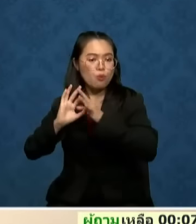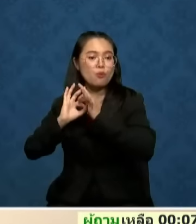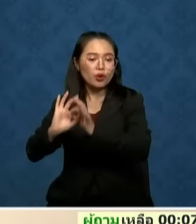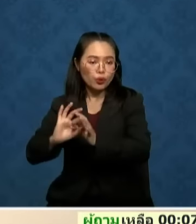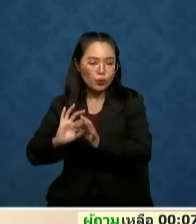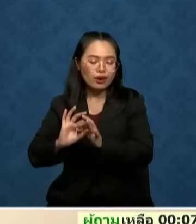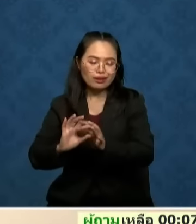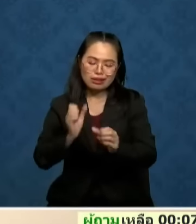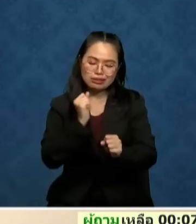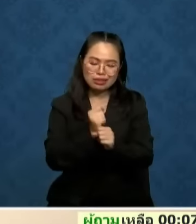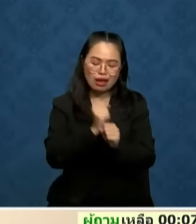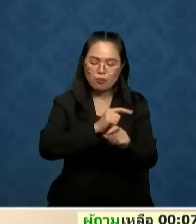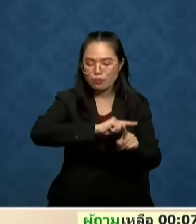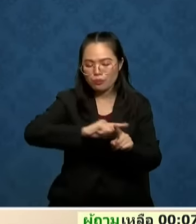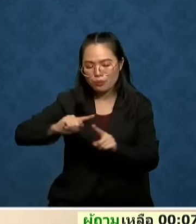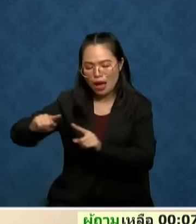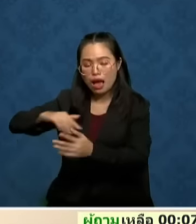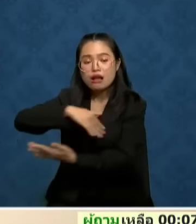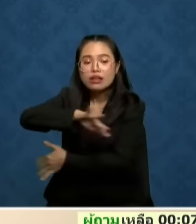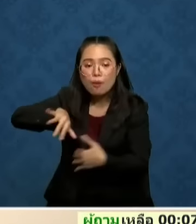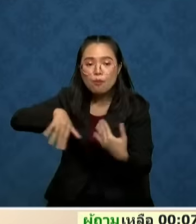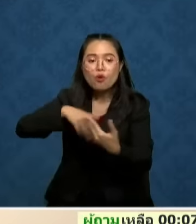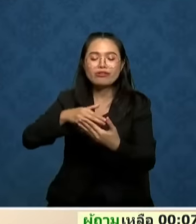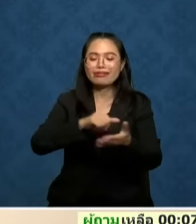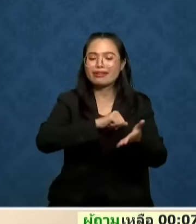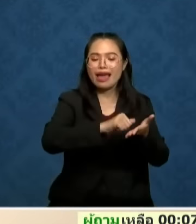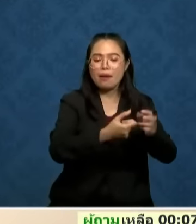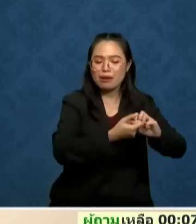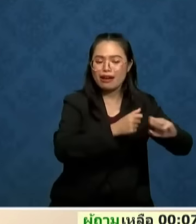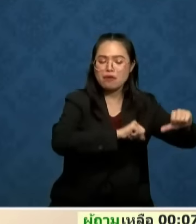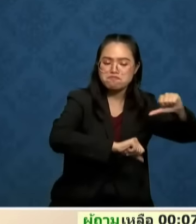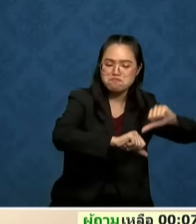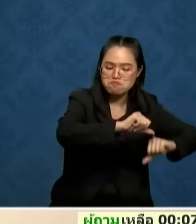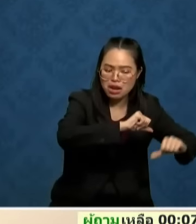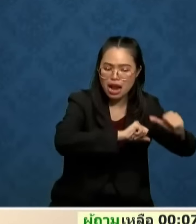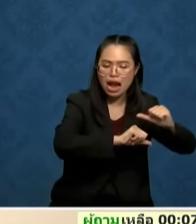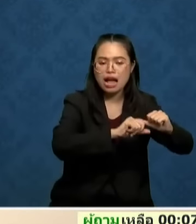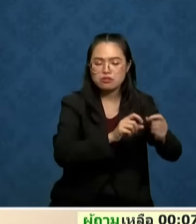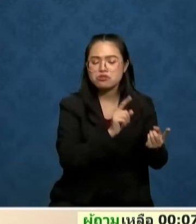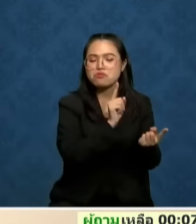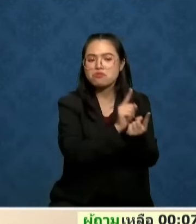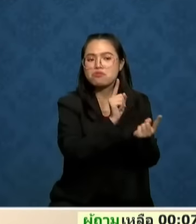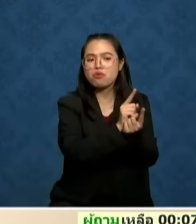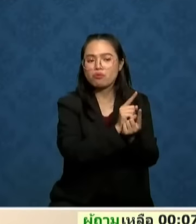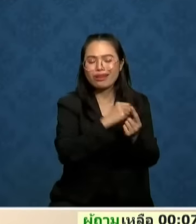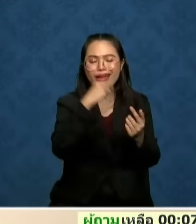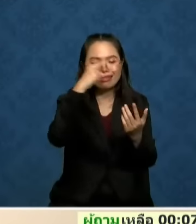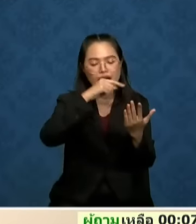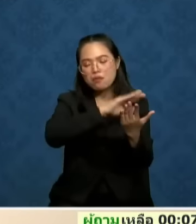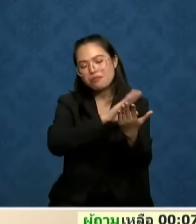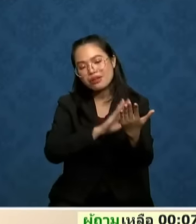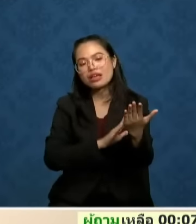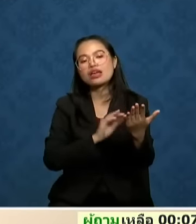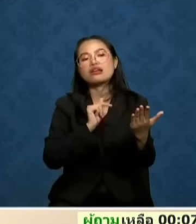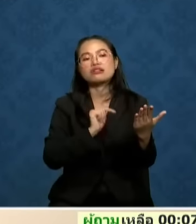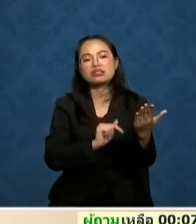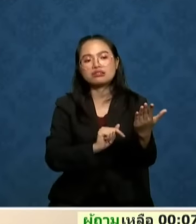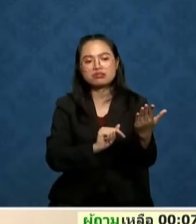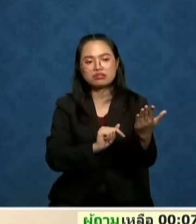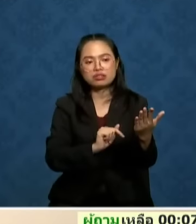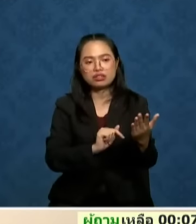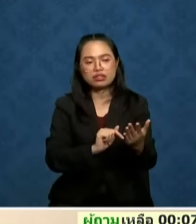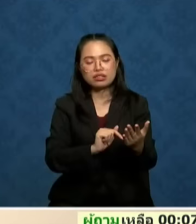ดที่เป็นปัญหาเรื่องของการแก้ไขปัญหากากอุตสาหกรรมทั้งหมดในพื้นที่ที่เกิดกว่า10พื้นที่ในประเทศไทยนะคะส่วน